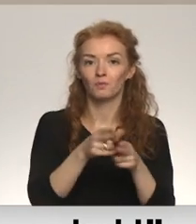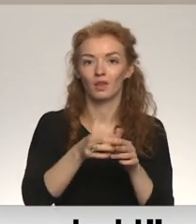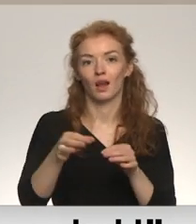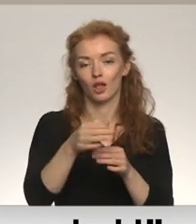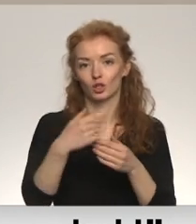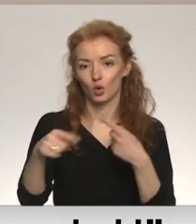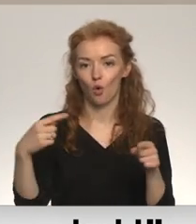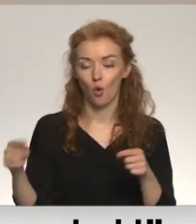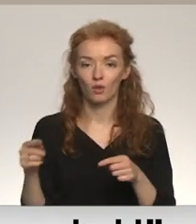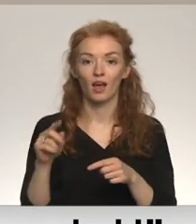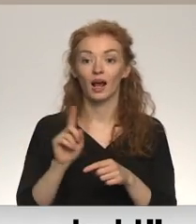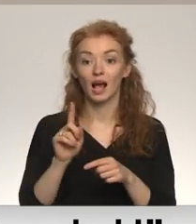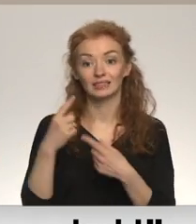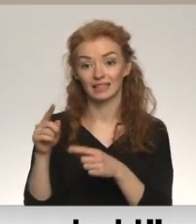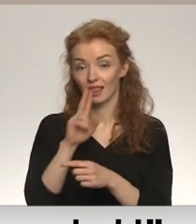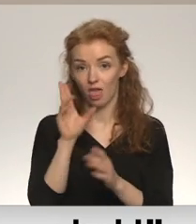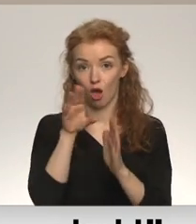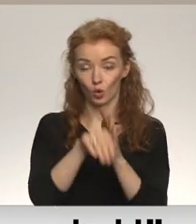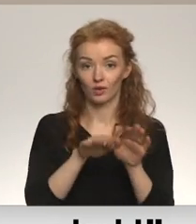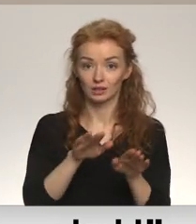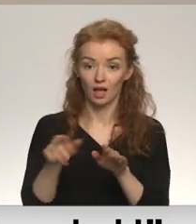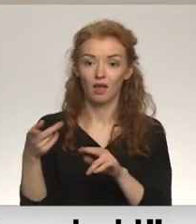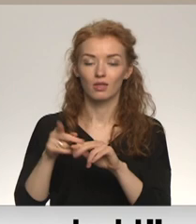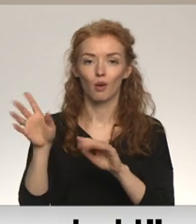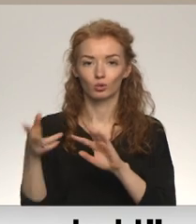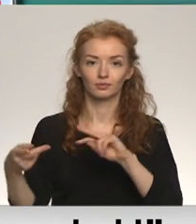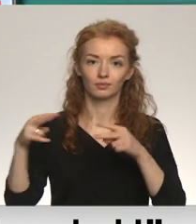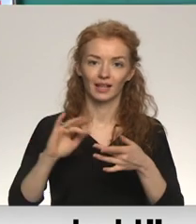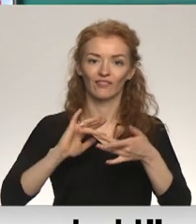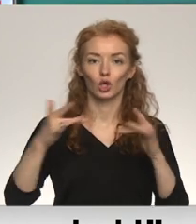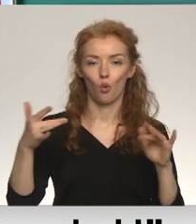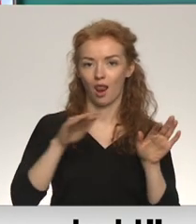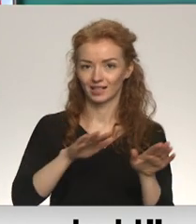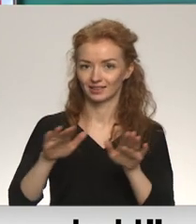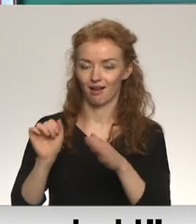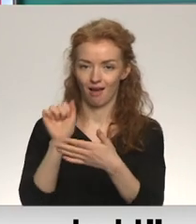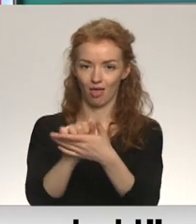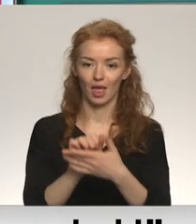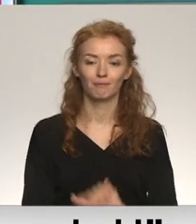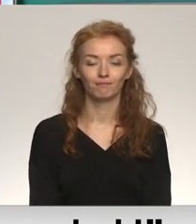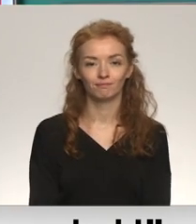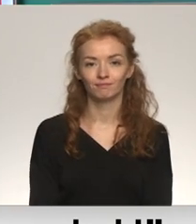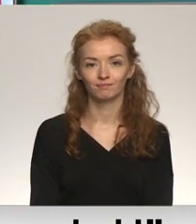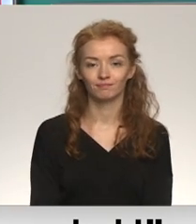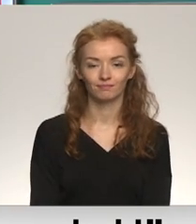izstādē neiekļuvušie darbi tikšot apkopoti virtuālajā izstādē. Sandra Leitāne, Andris Pāns, Vidzemes TV.